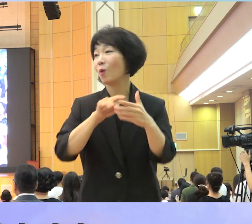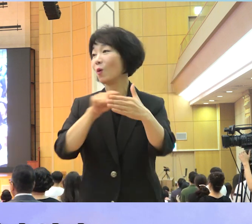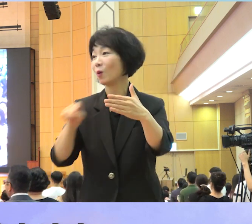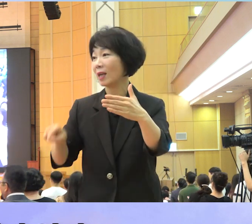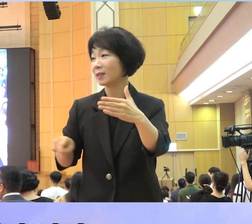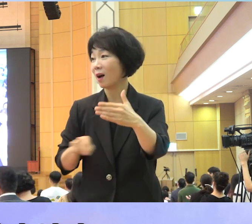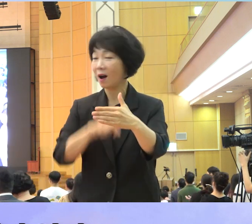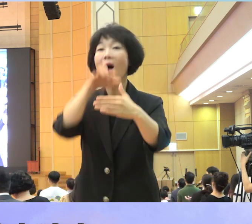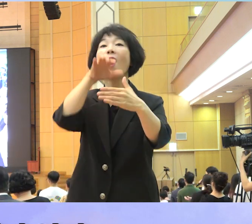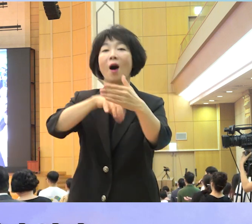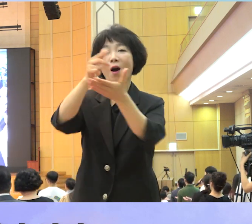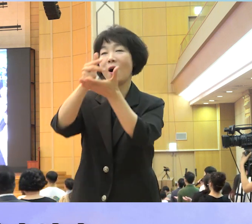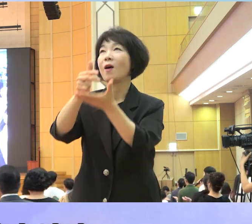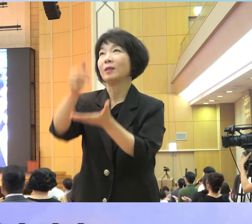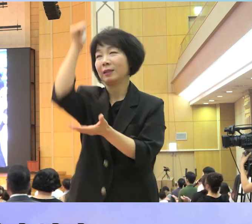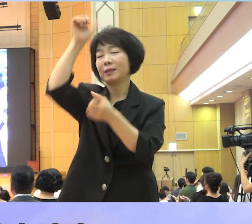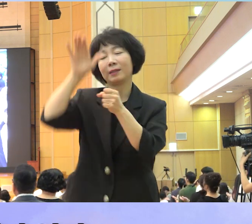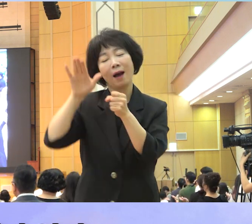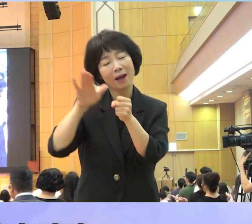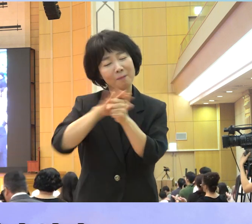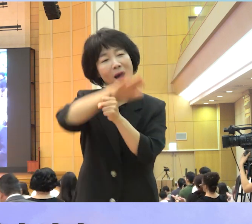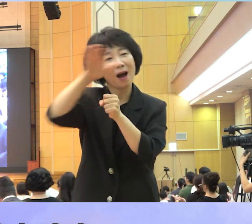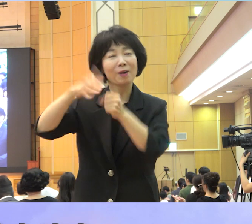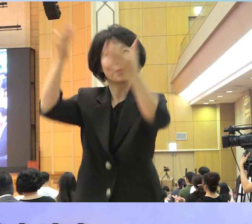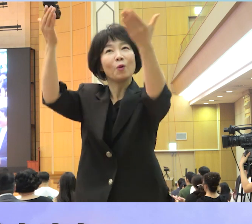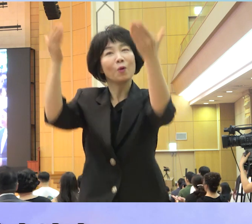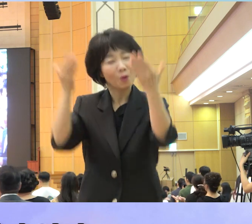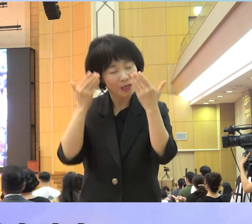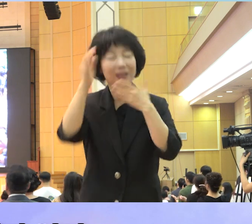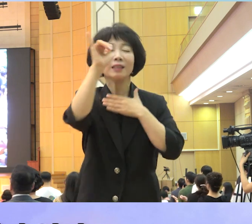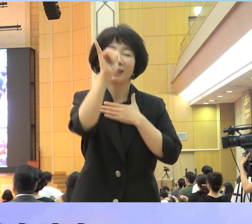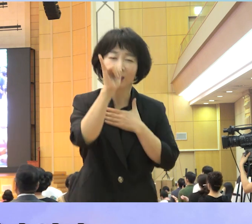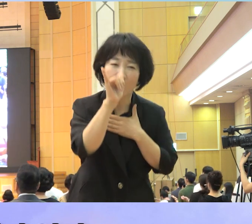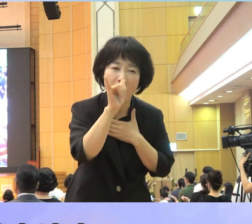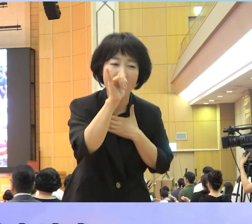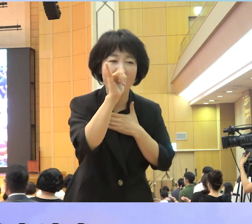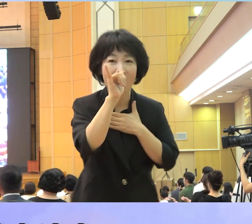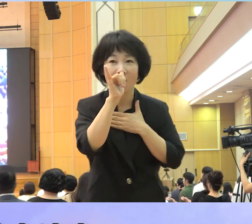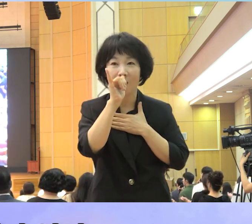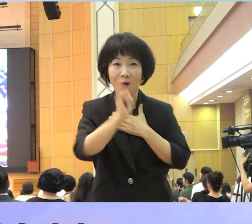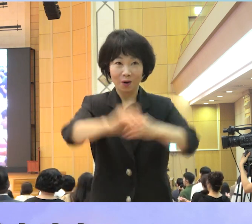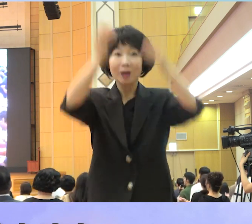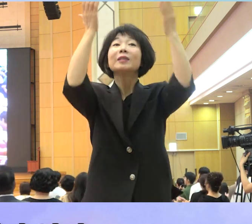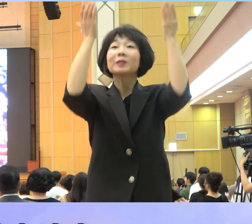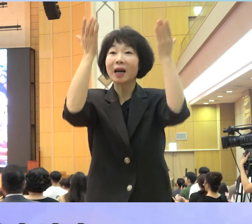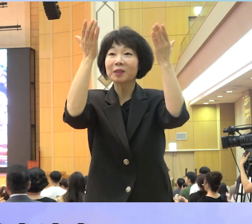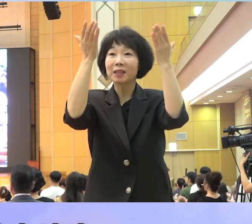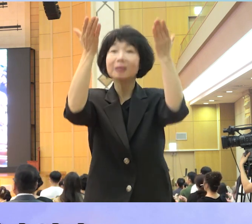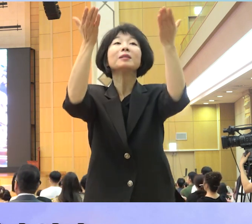삶 속에서 그 사랑받고 있지요.